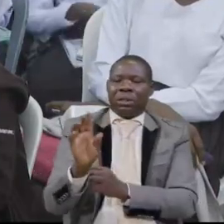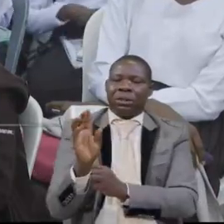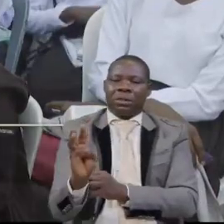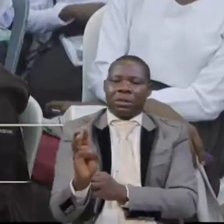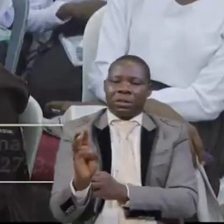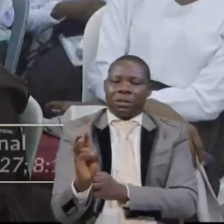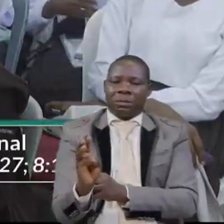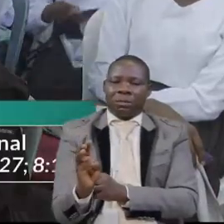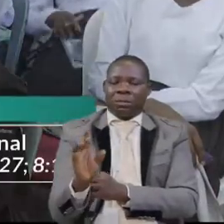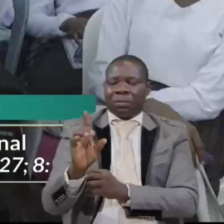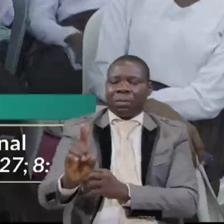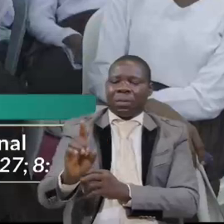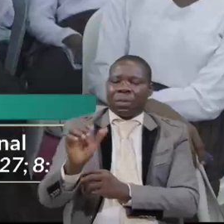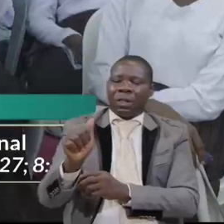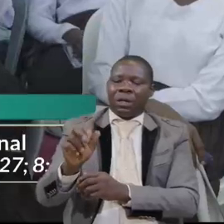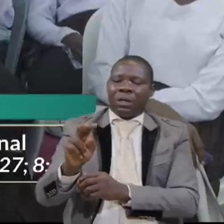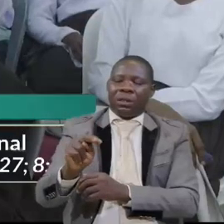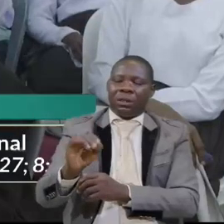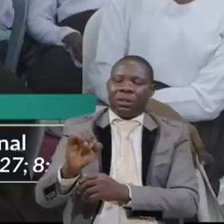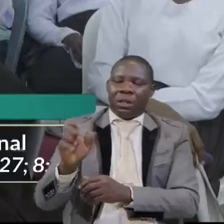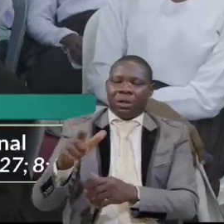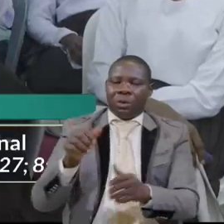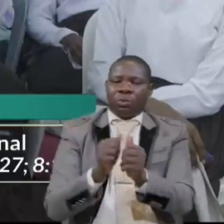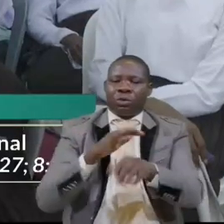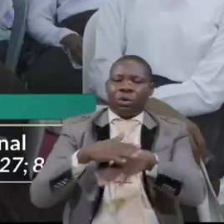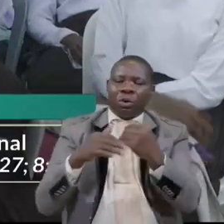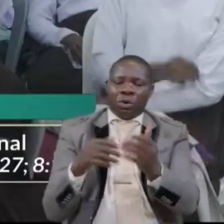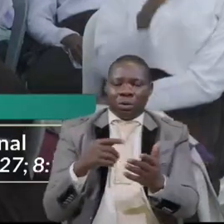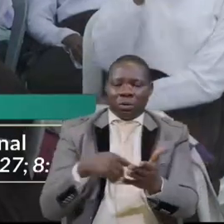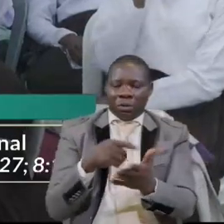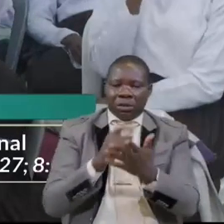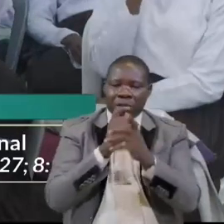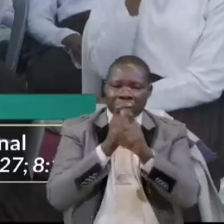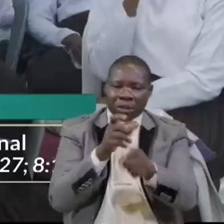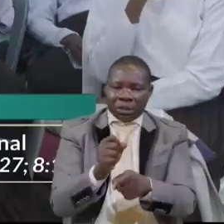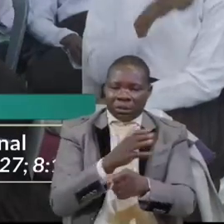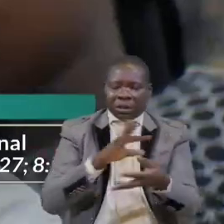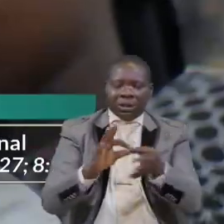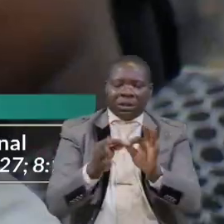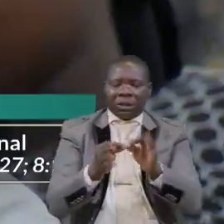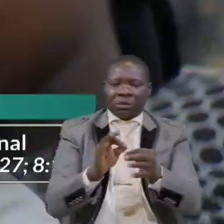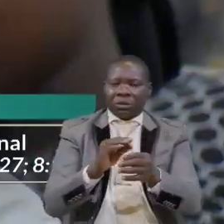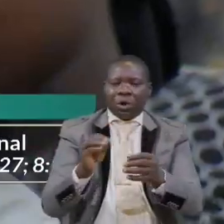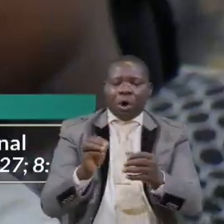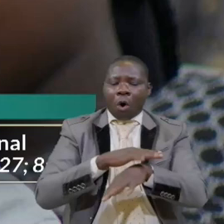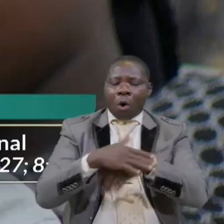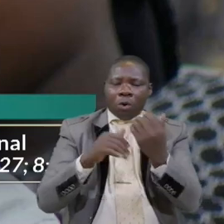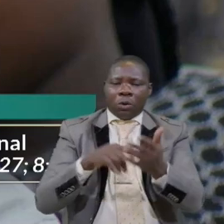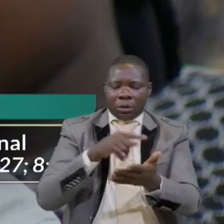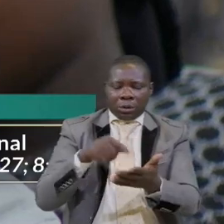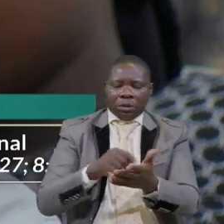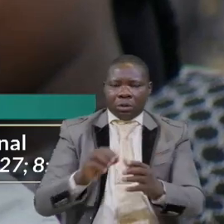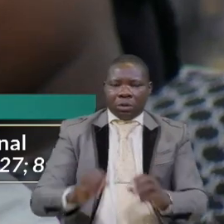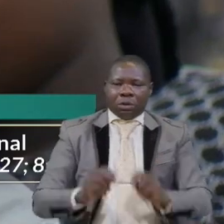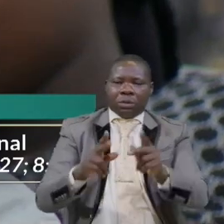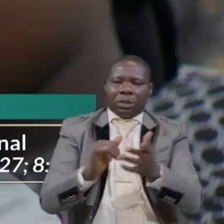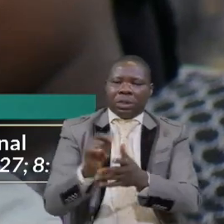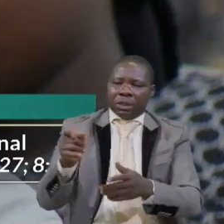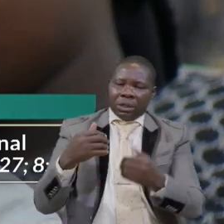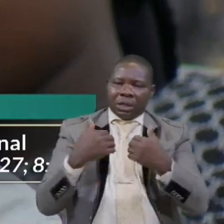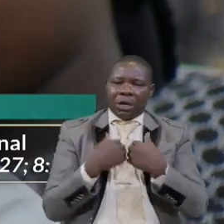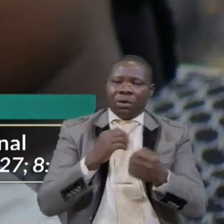6 avec tous ces dons là là avec cette interprétation là avec ces opportunités qu'il avait eu avec toute